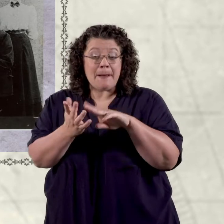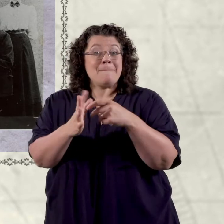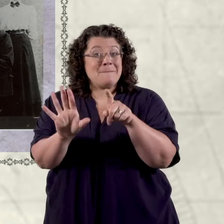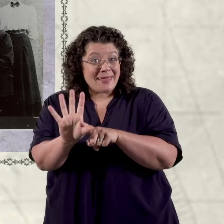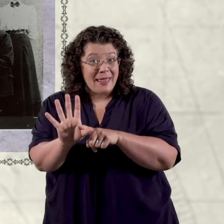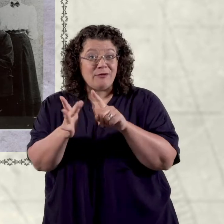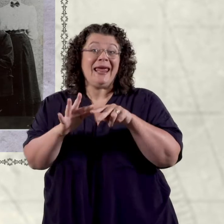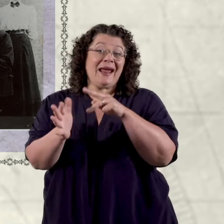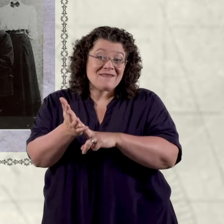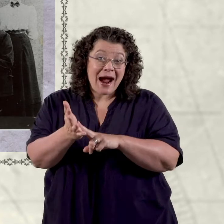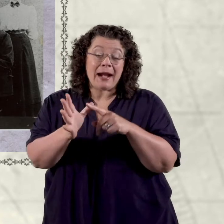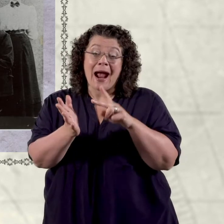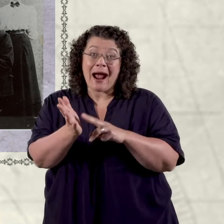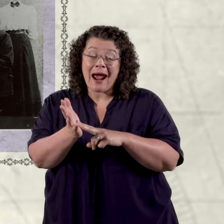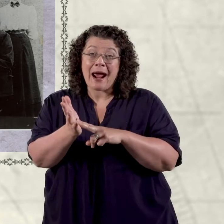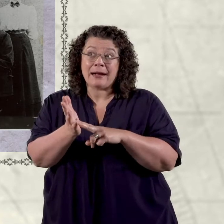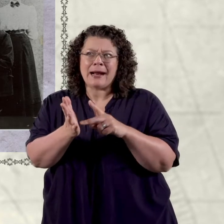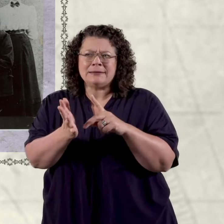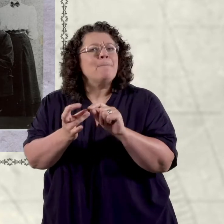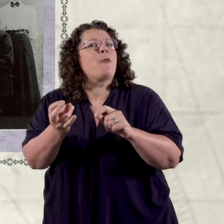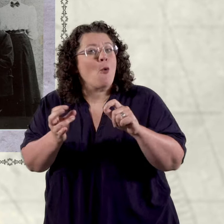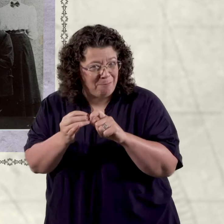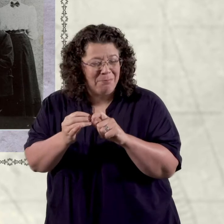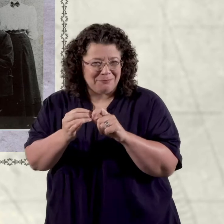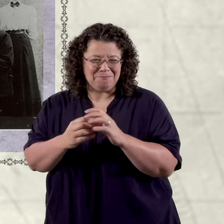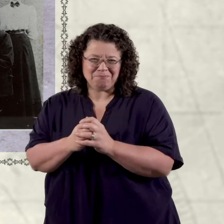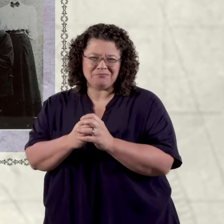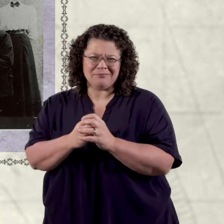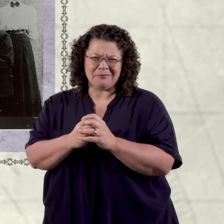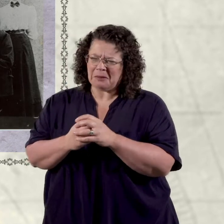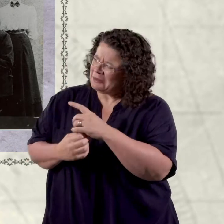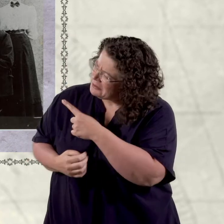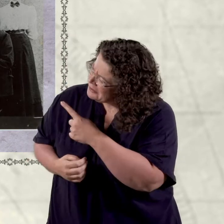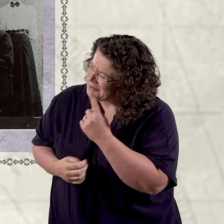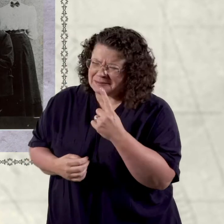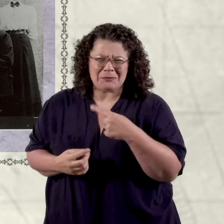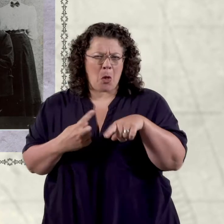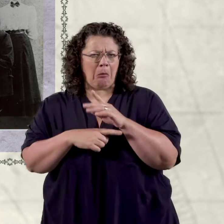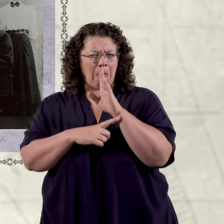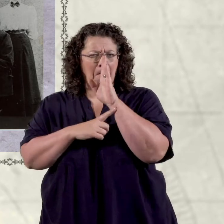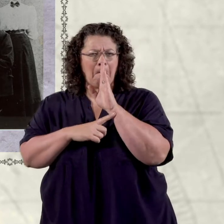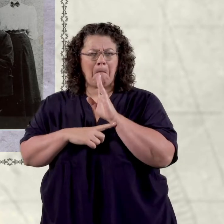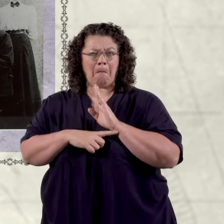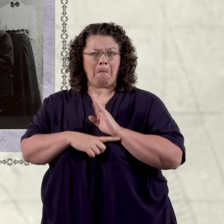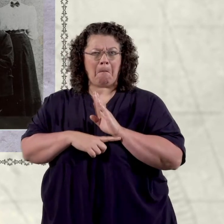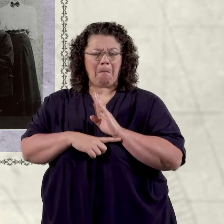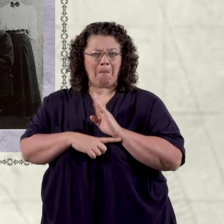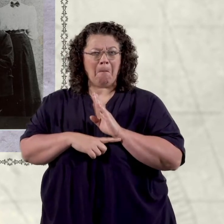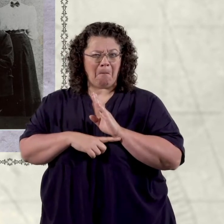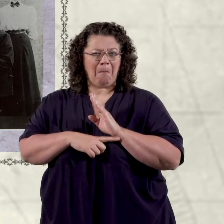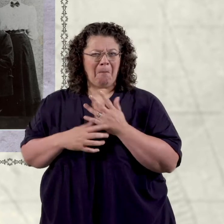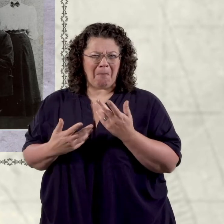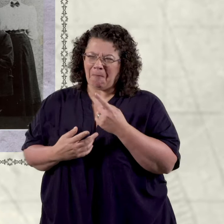Cati, Maggie, Dafydd, Enid, Mary, Ifan, Ann a Bob.